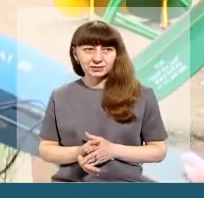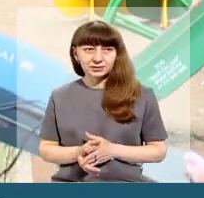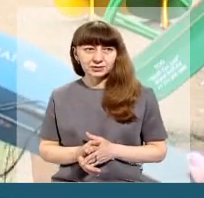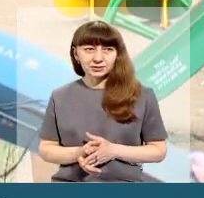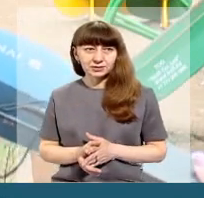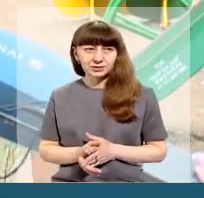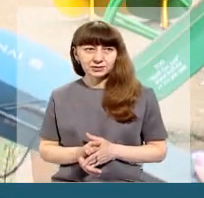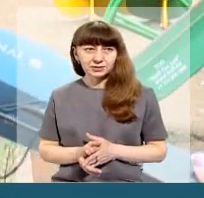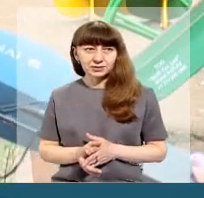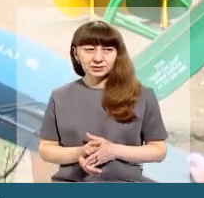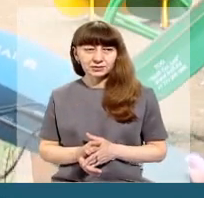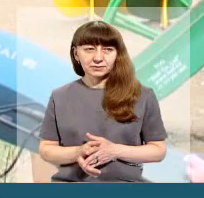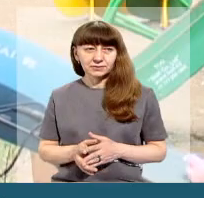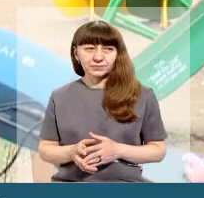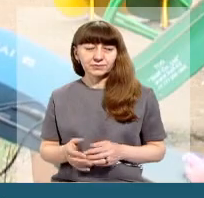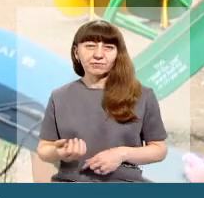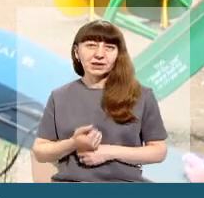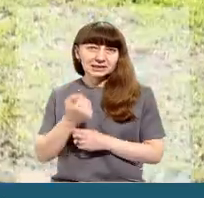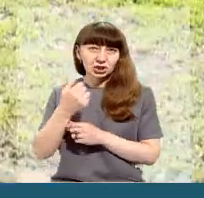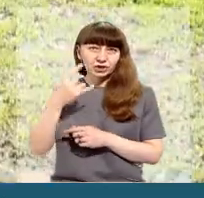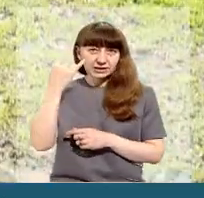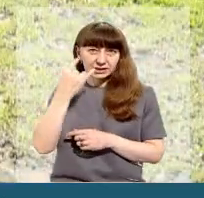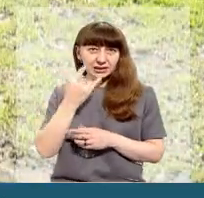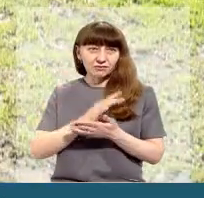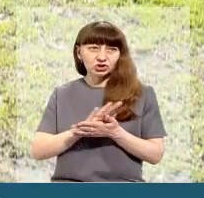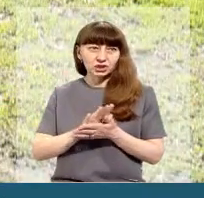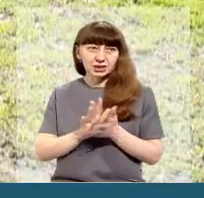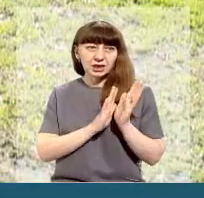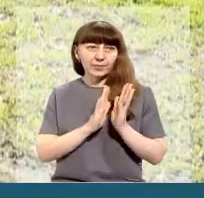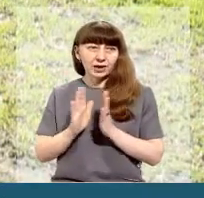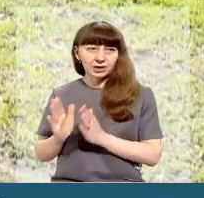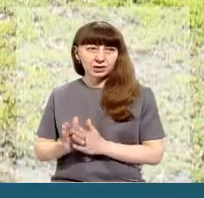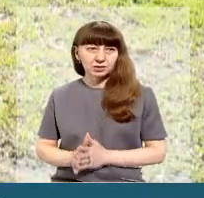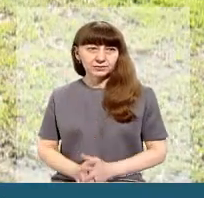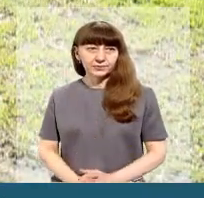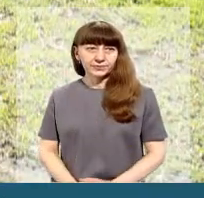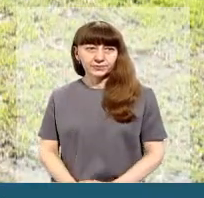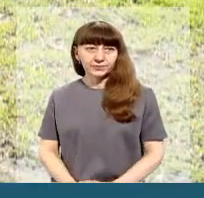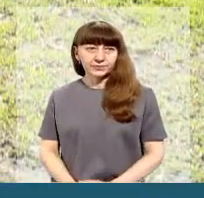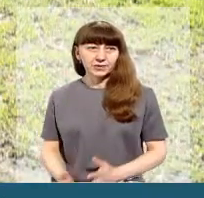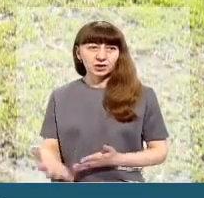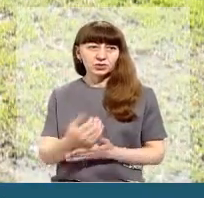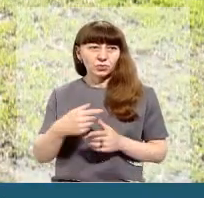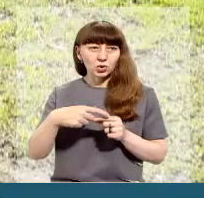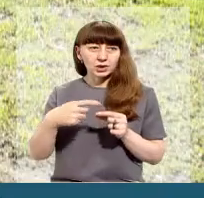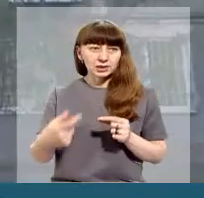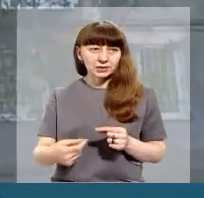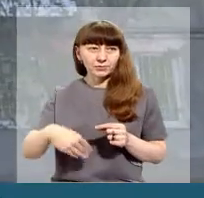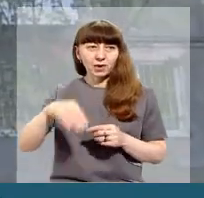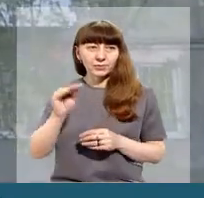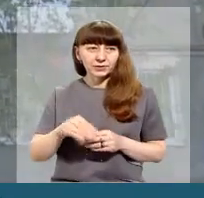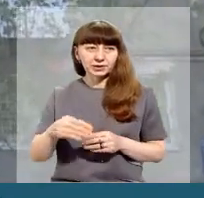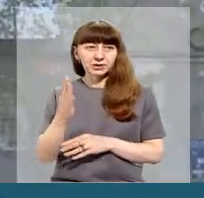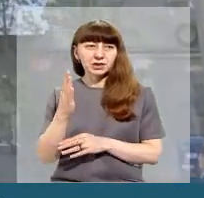держать наш Казахстан, нашу страну в чистоте и в порядке. Фронт работы волонтеров в основном включает сбор опавших листьев, побелку деревьев